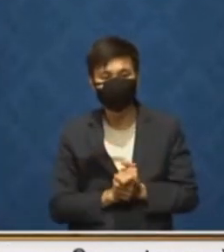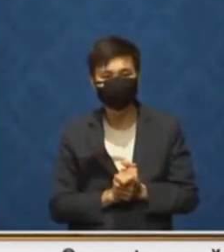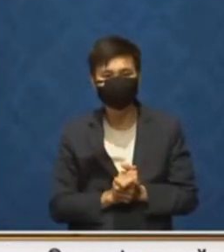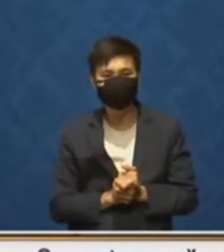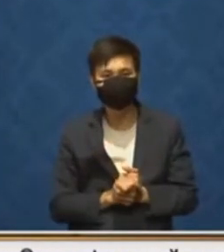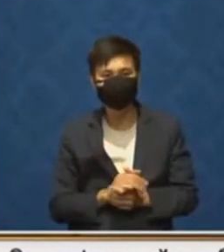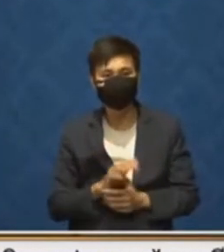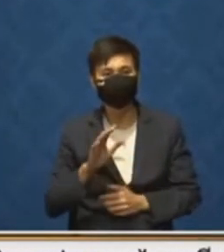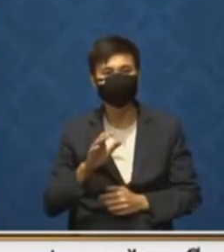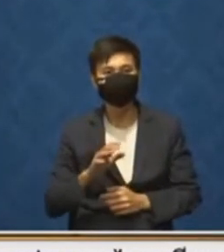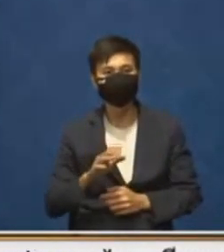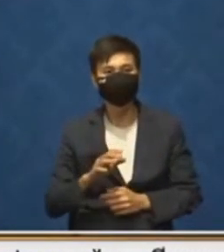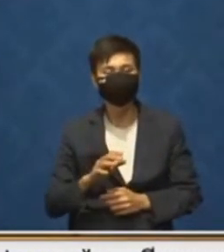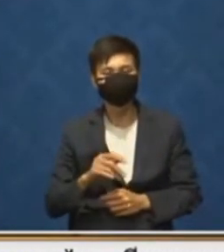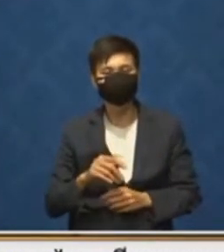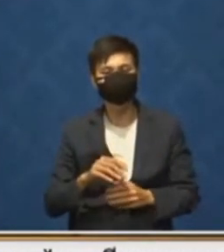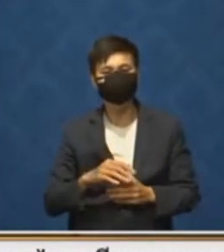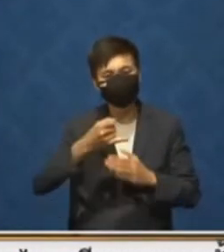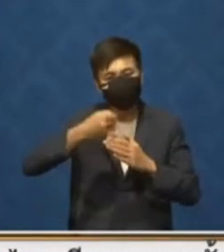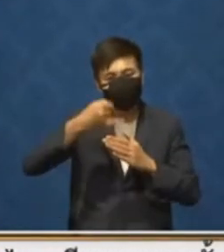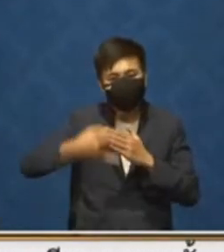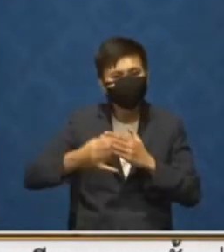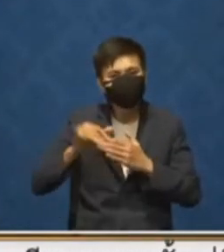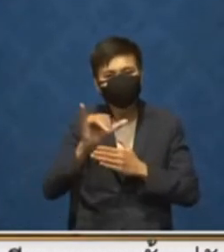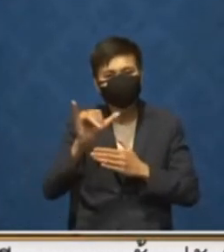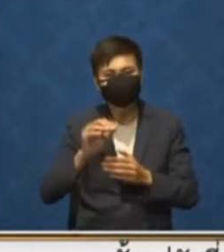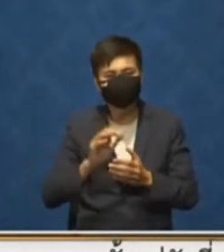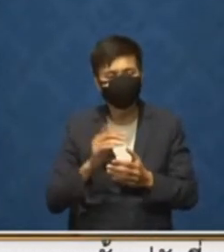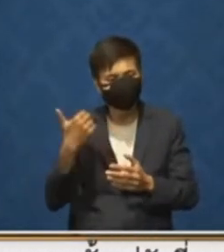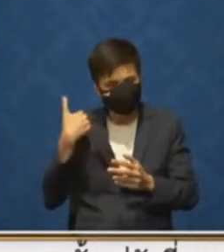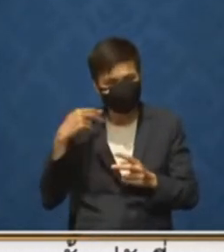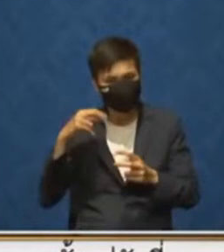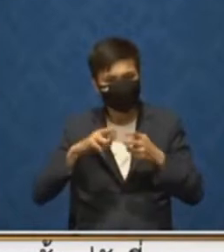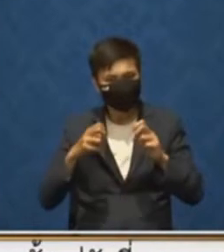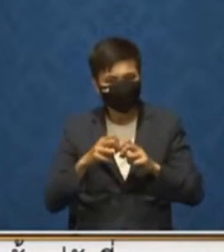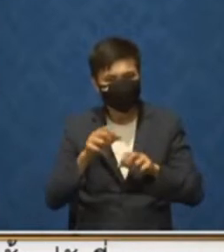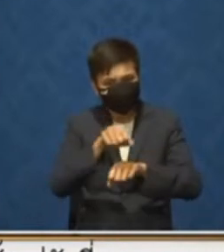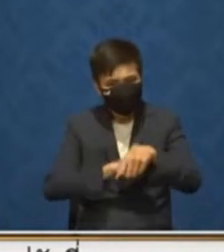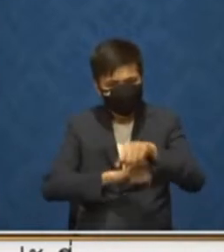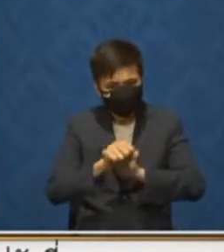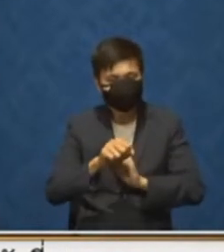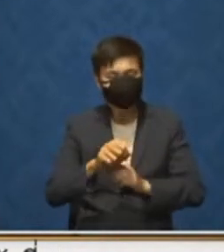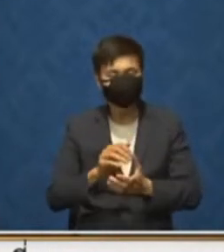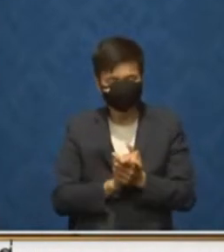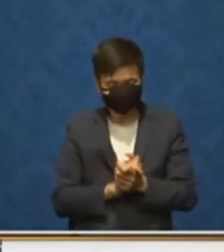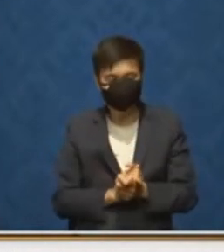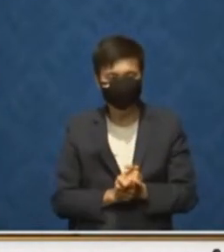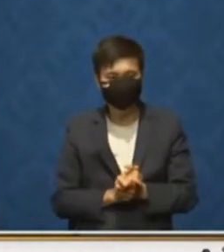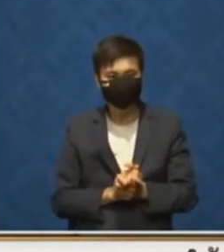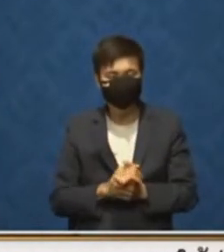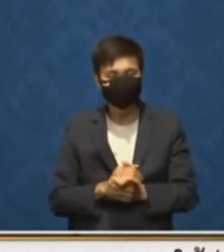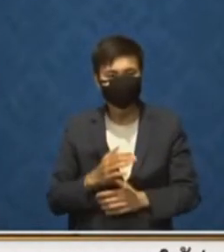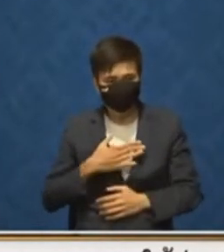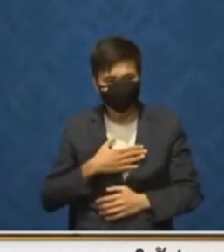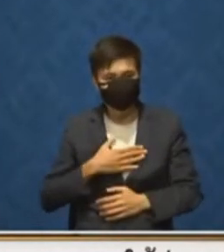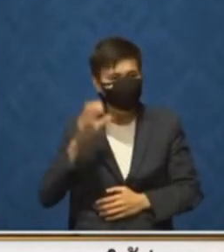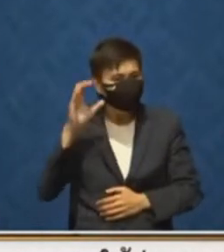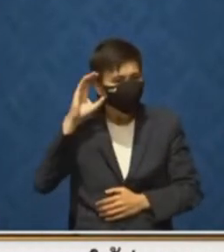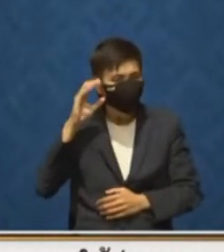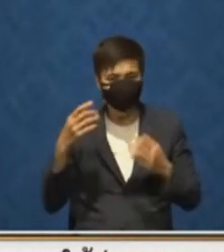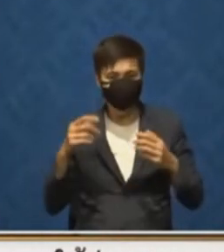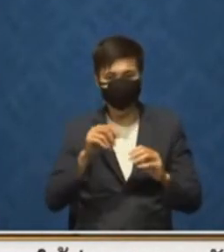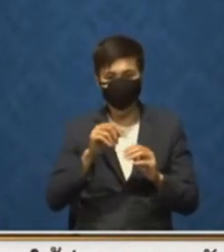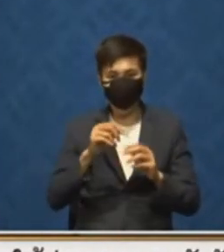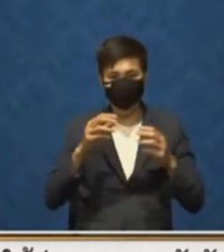ครับมาหน่อยสิ้นกระแสความเชิญครับผมชาตินี้ประเทศนี้ผมเชื่อว่ามันจะอยู่หนูครับว่า